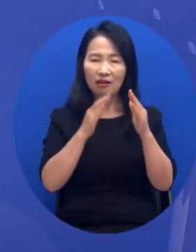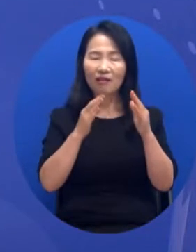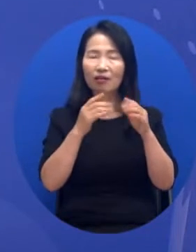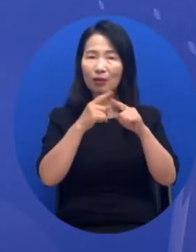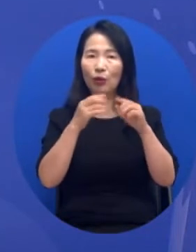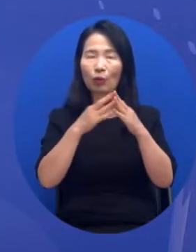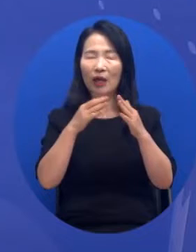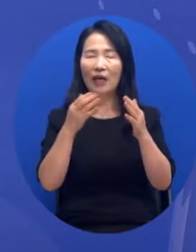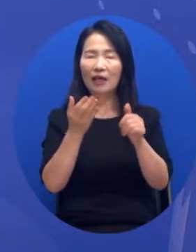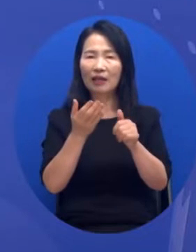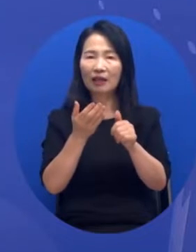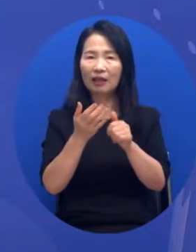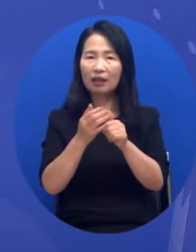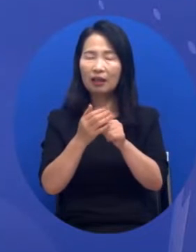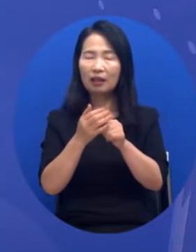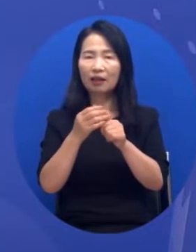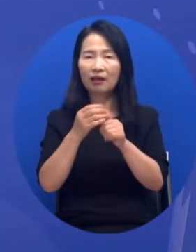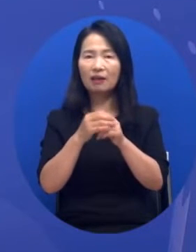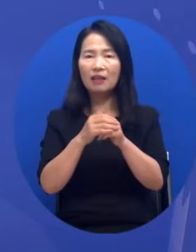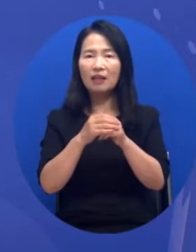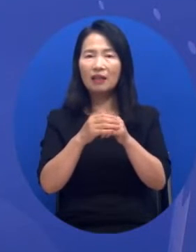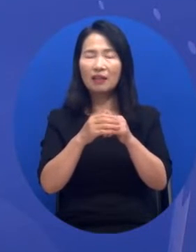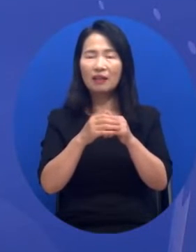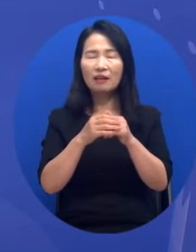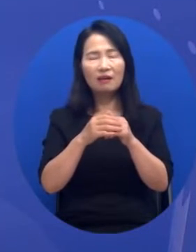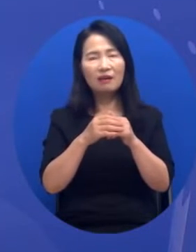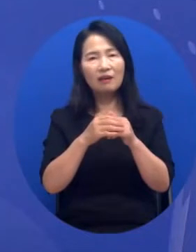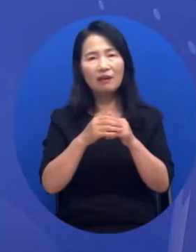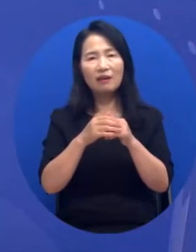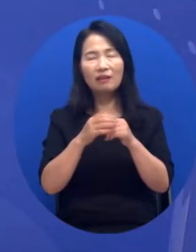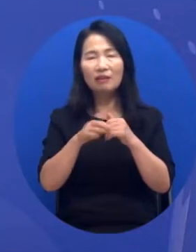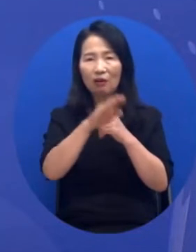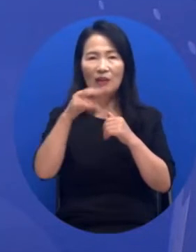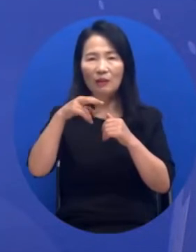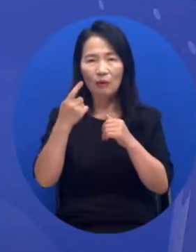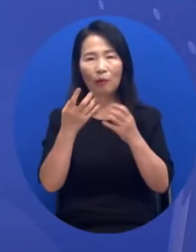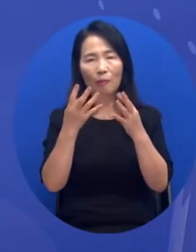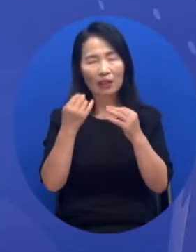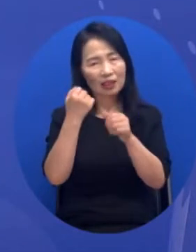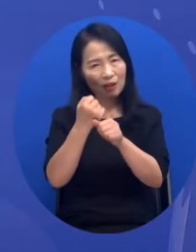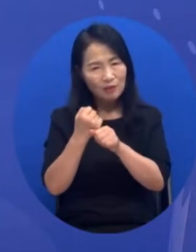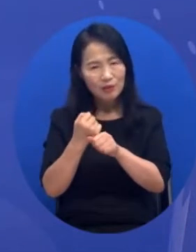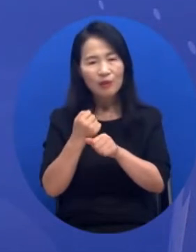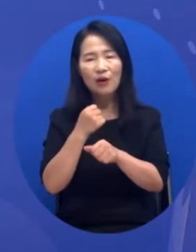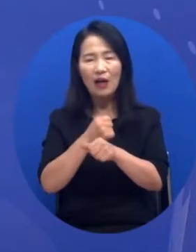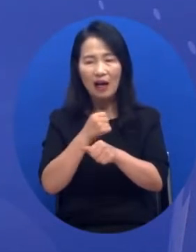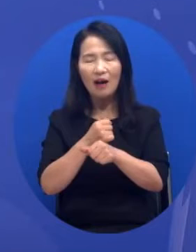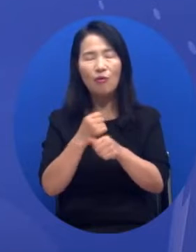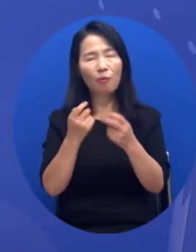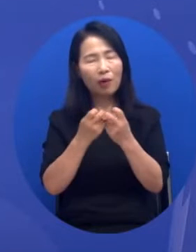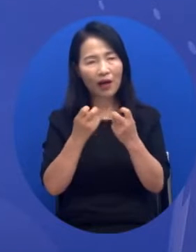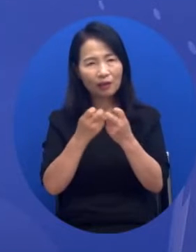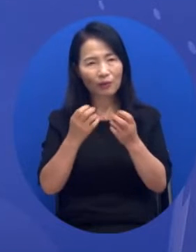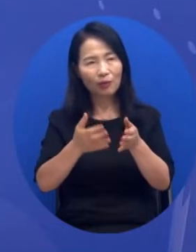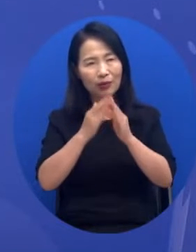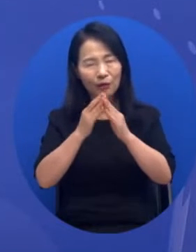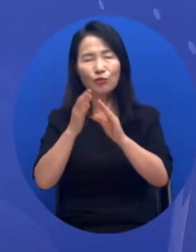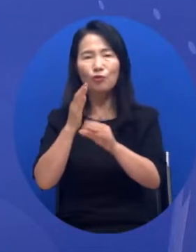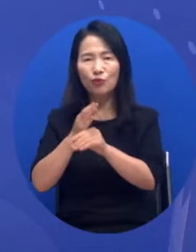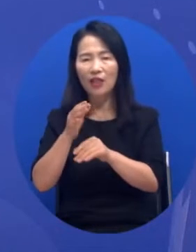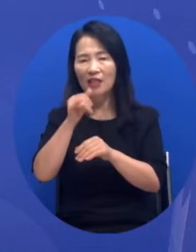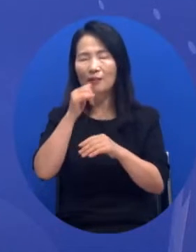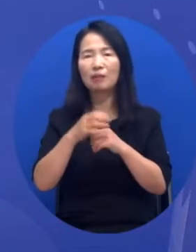이렇게 그 부분들도 많이 고려하고 또 앞으로 또 방안도 세워가고 그렇게 하고 있습니다. 네. 그래서